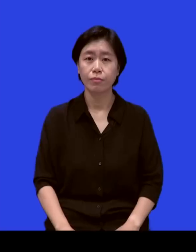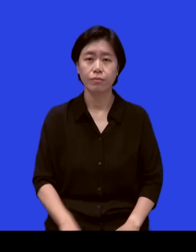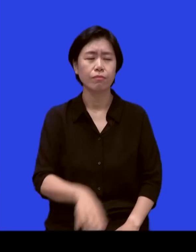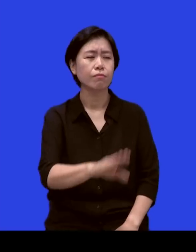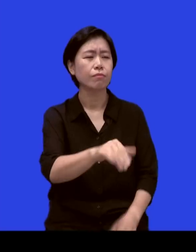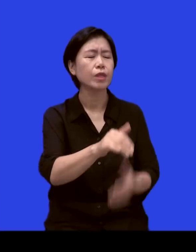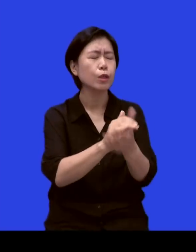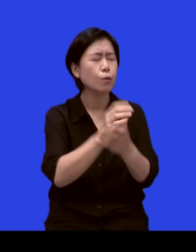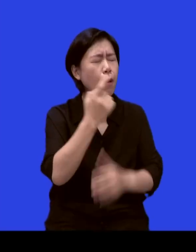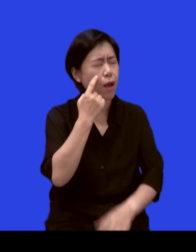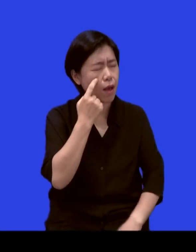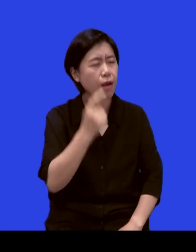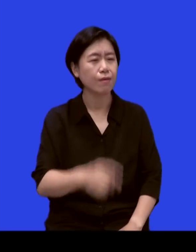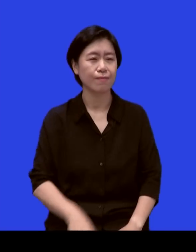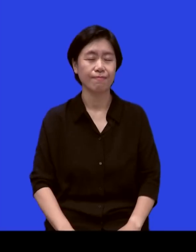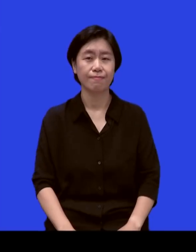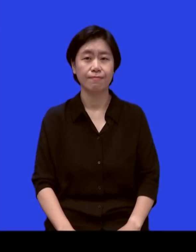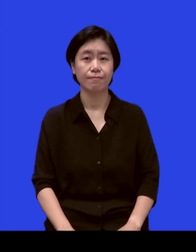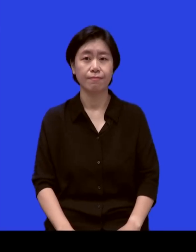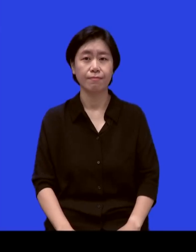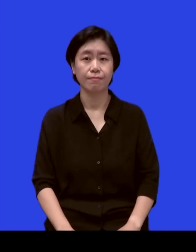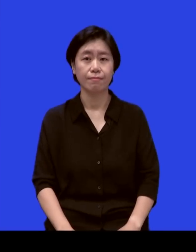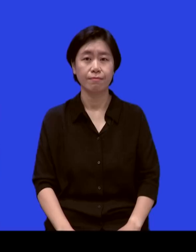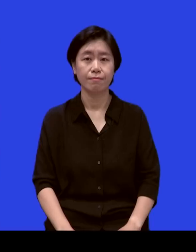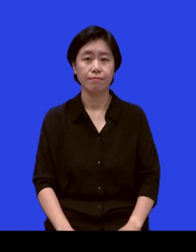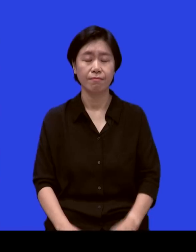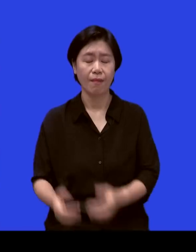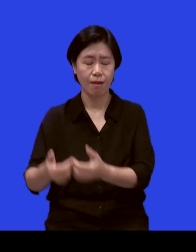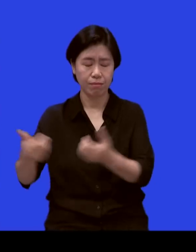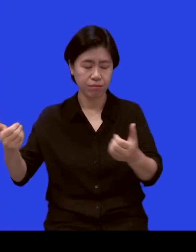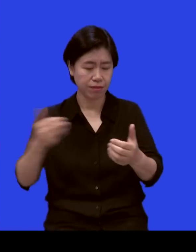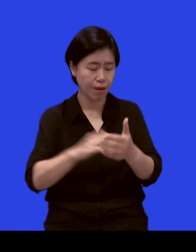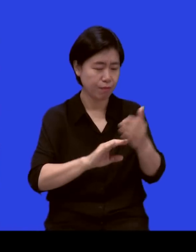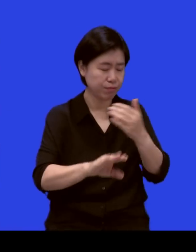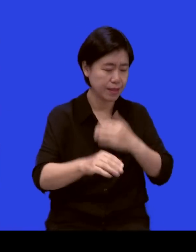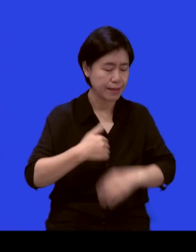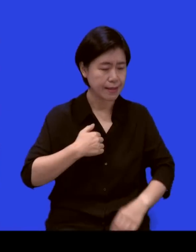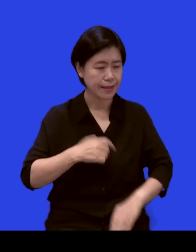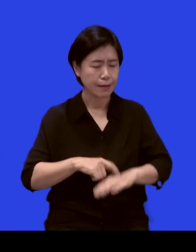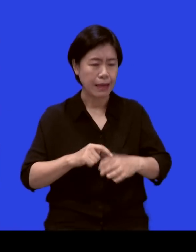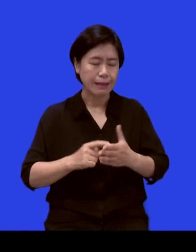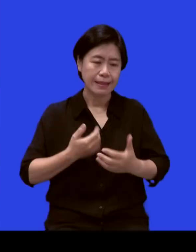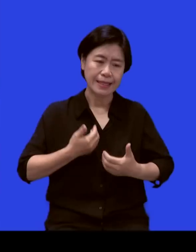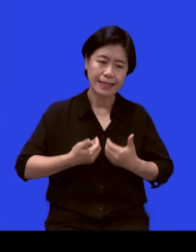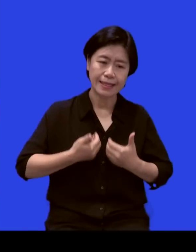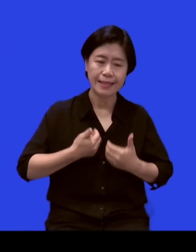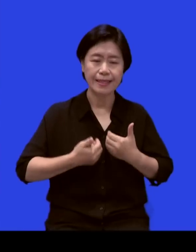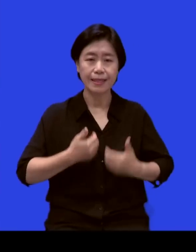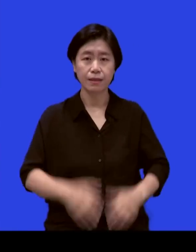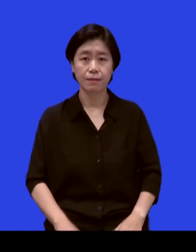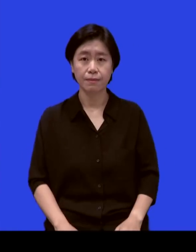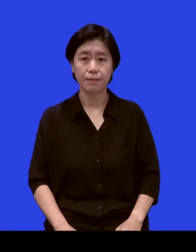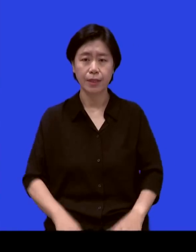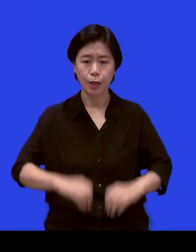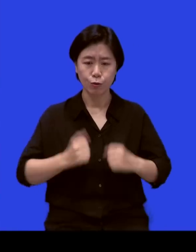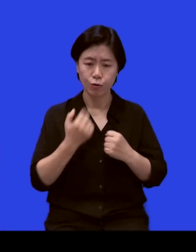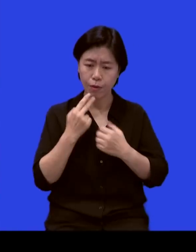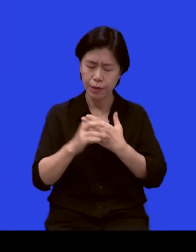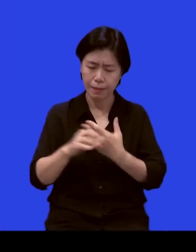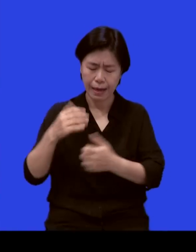좀 해보시고 한번 해보라는 거예요. 그래서 이제 돌아가는데 막 너무 불편하더라고요. 예, 안 하면 하나님께 벌 받을 거